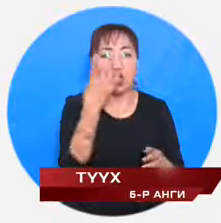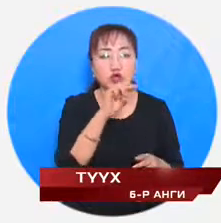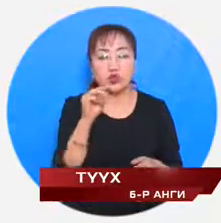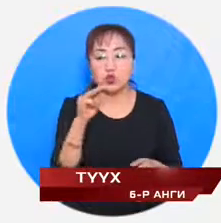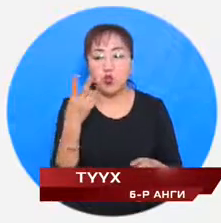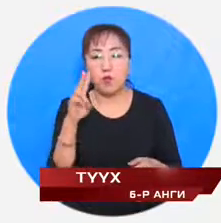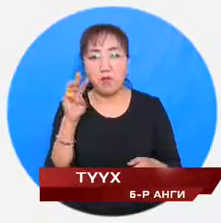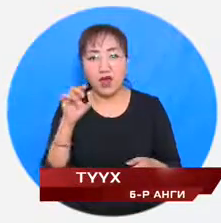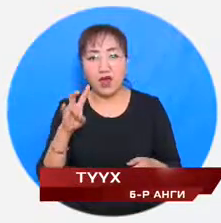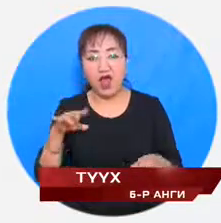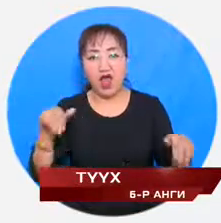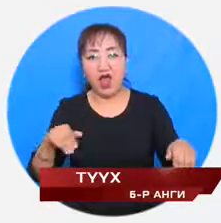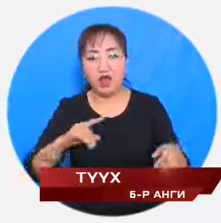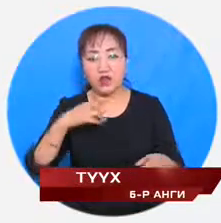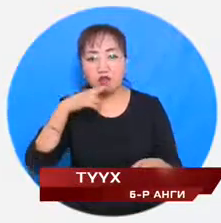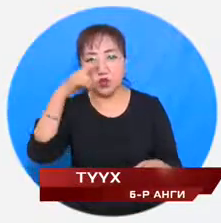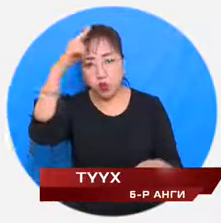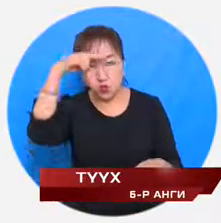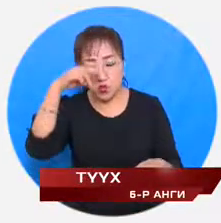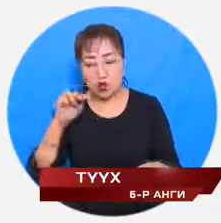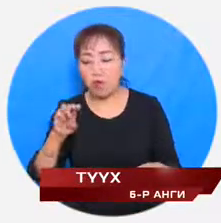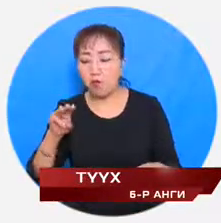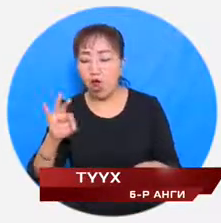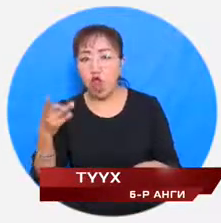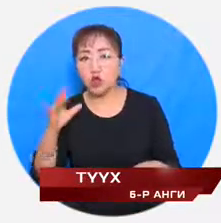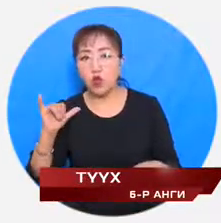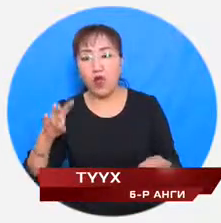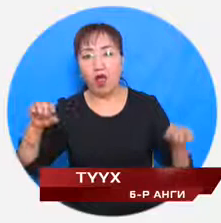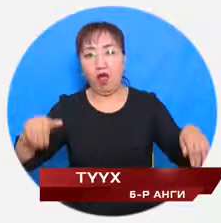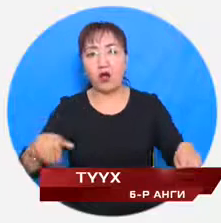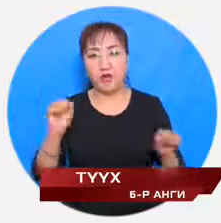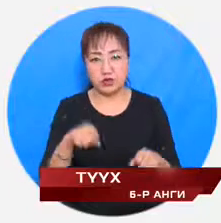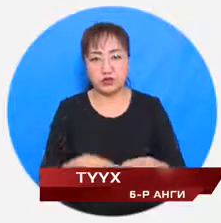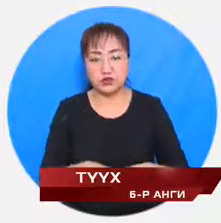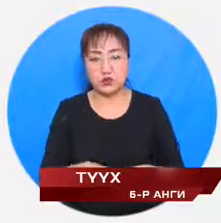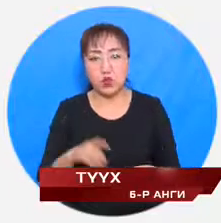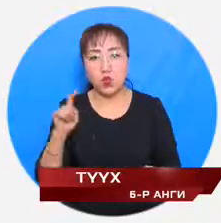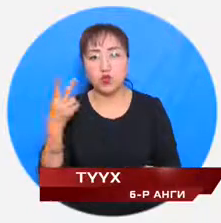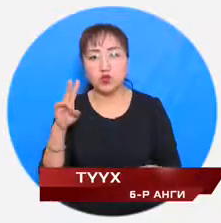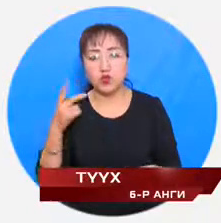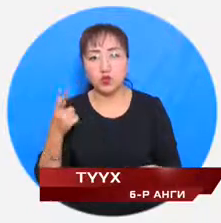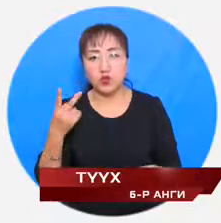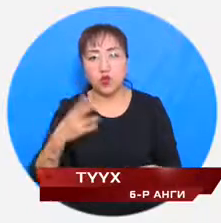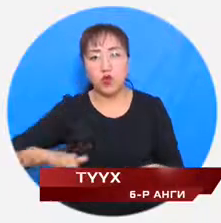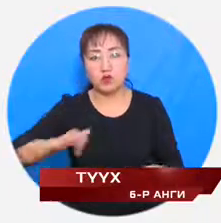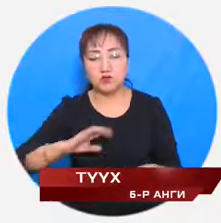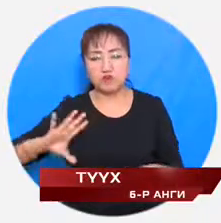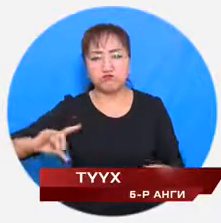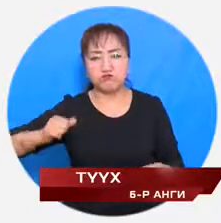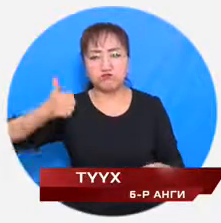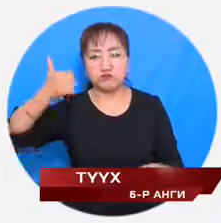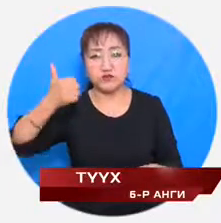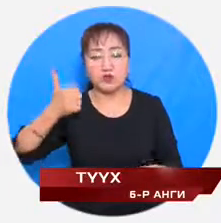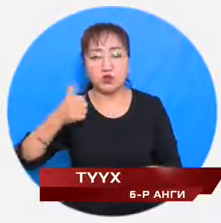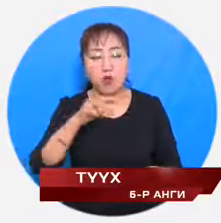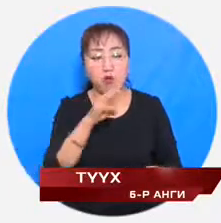шаньюу хүннүүгийн шаньюу болсон байна. За хүннүү гүрэн хүчрэхэж мандсан нь Модон шаньюгийн үеийн үйл